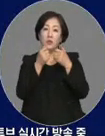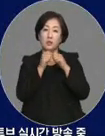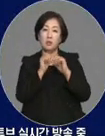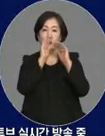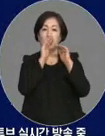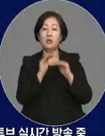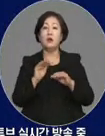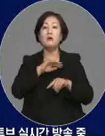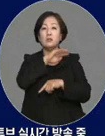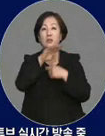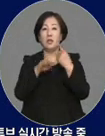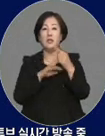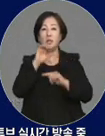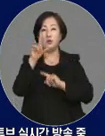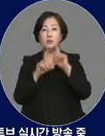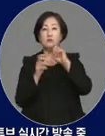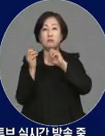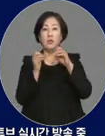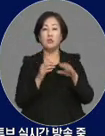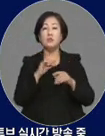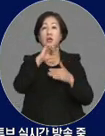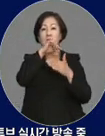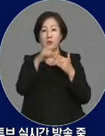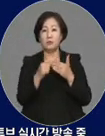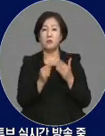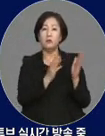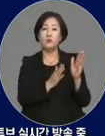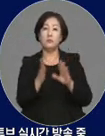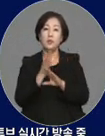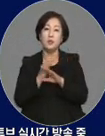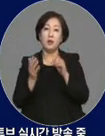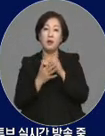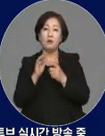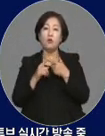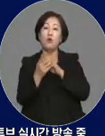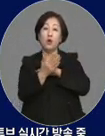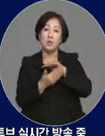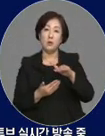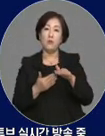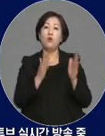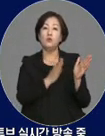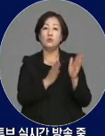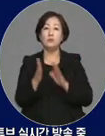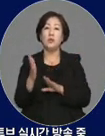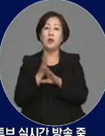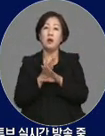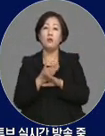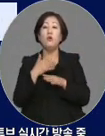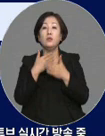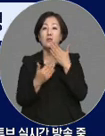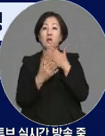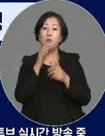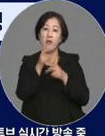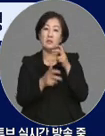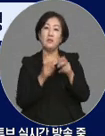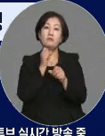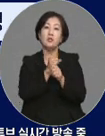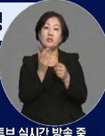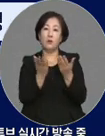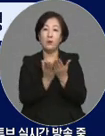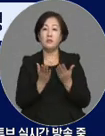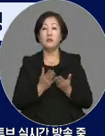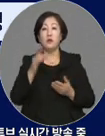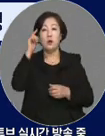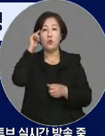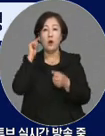세부적으로는 대기오염물질 배출량 데이터베이스 구축과 대기질 예보체계 구축, 지형과 산업 특성을 고려한